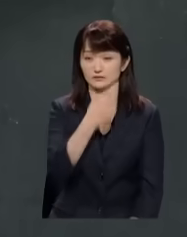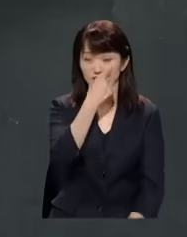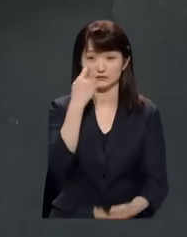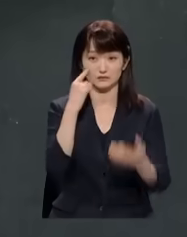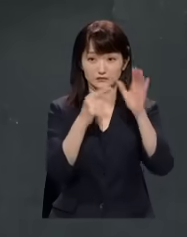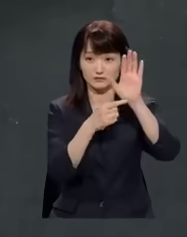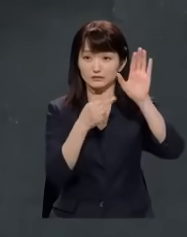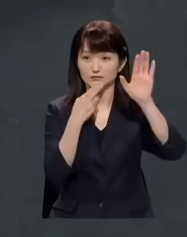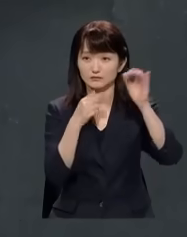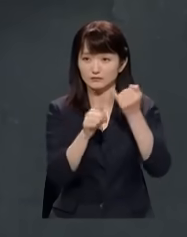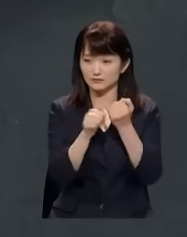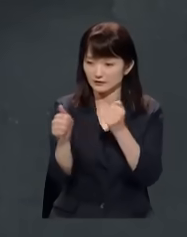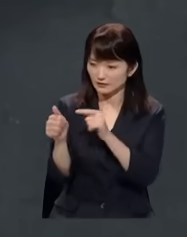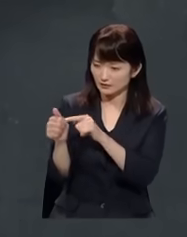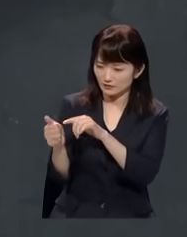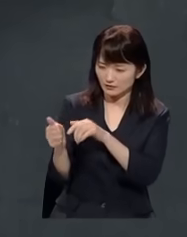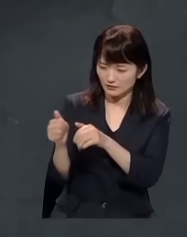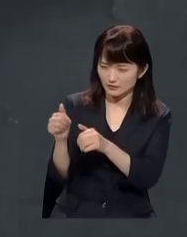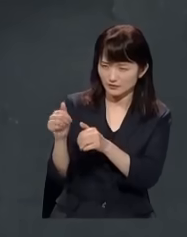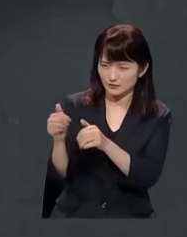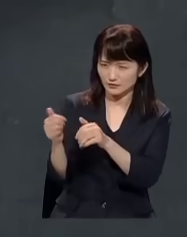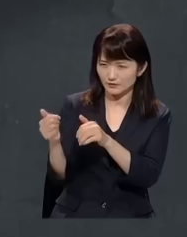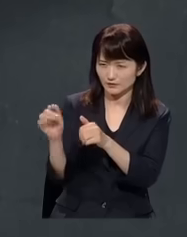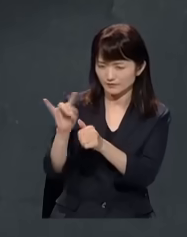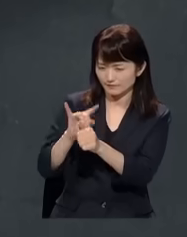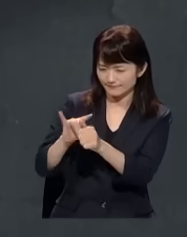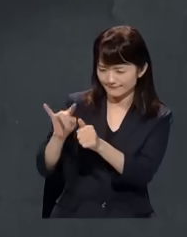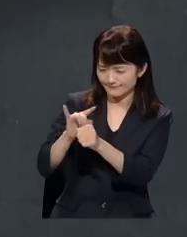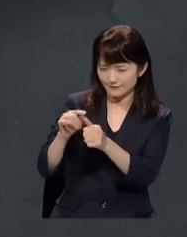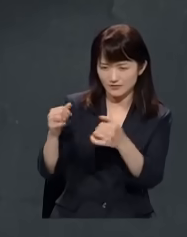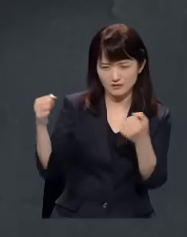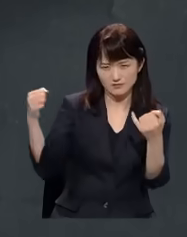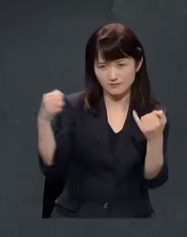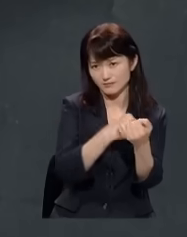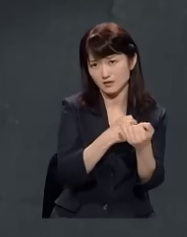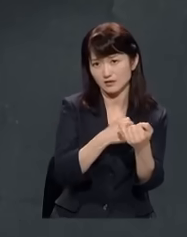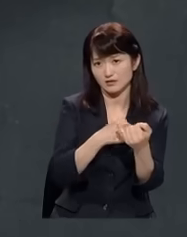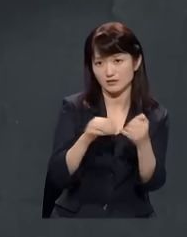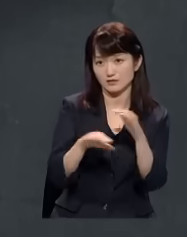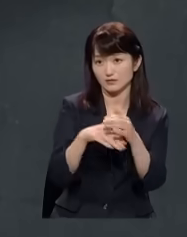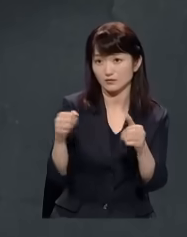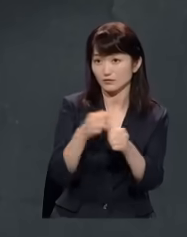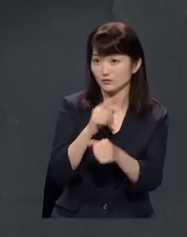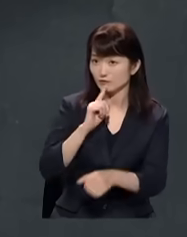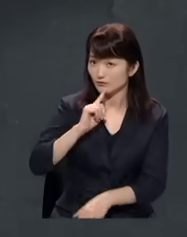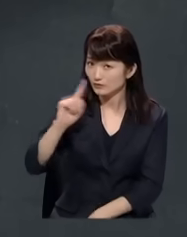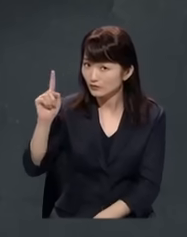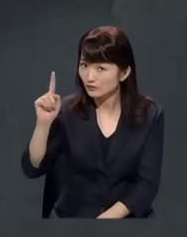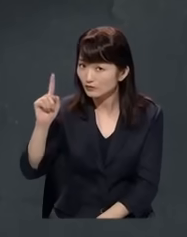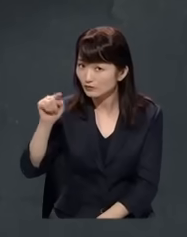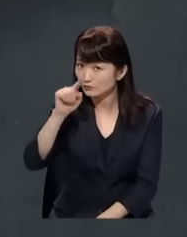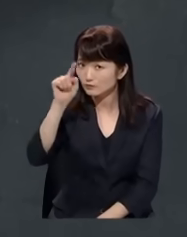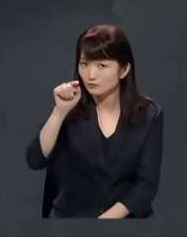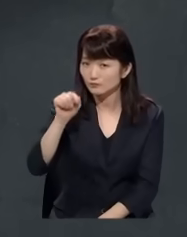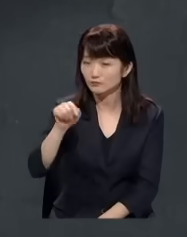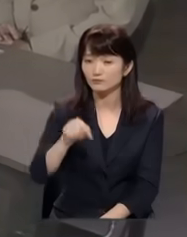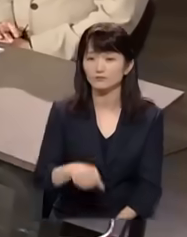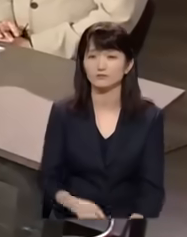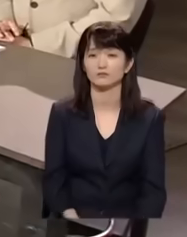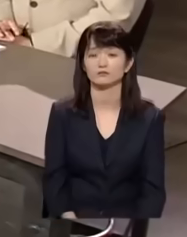증거 없는이 남편의 교활한 폭행 가정폭력으로 신고할 수 있을까라고 저희한테